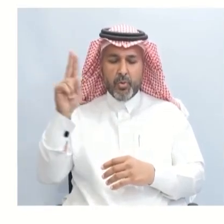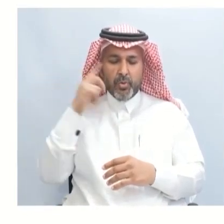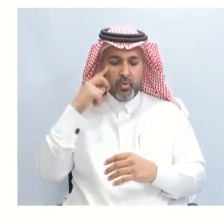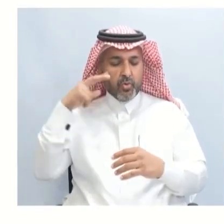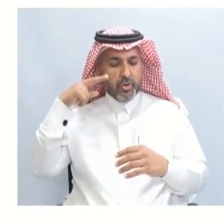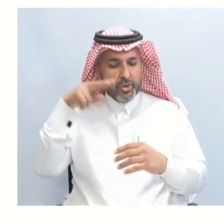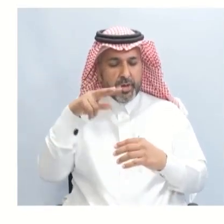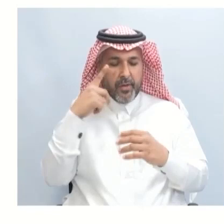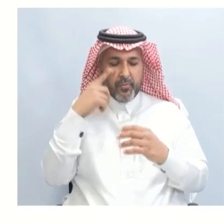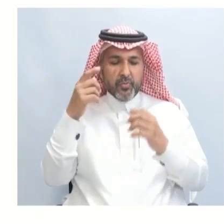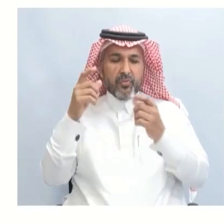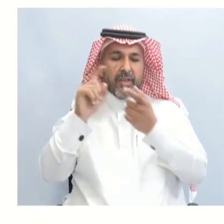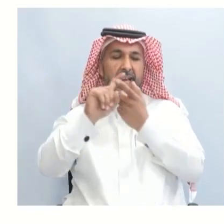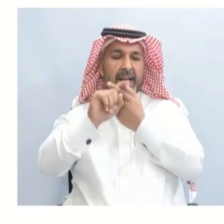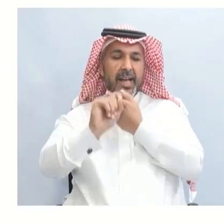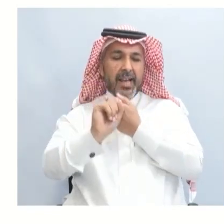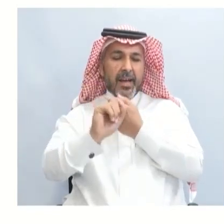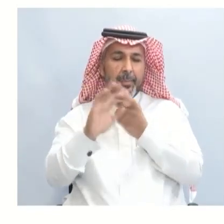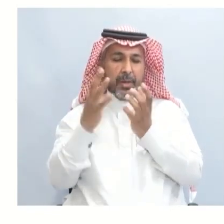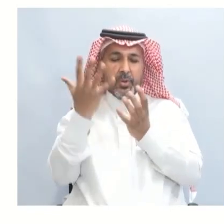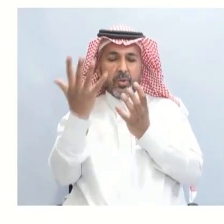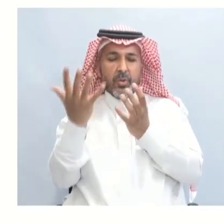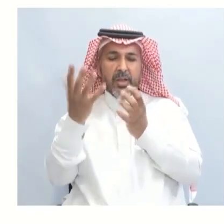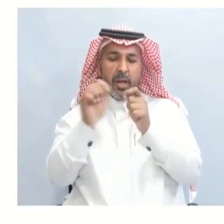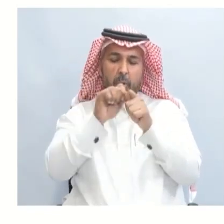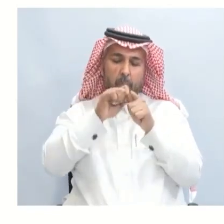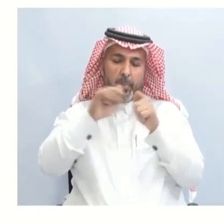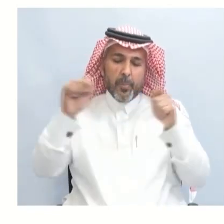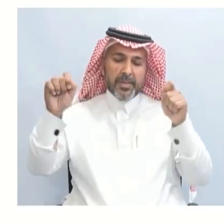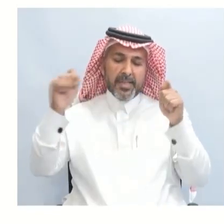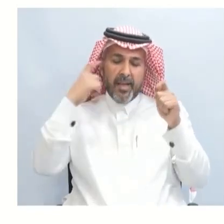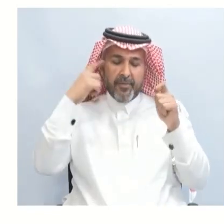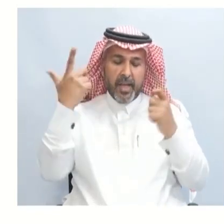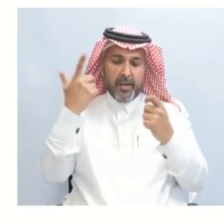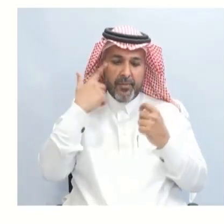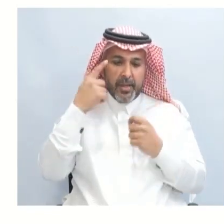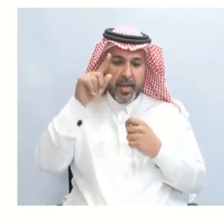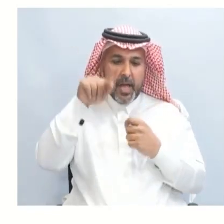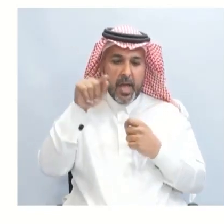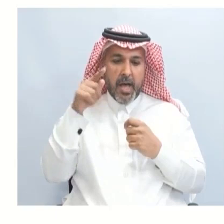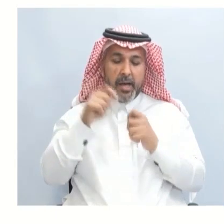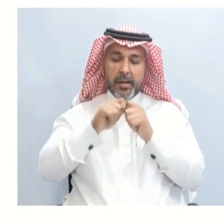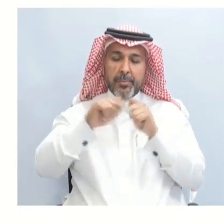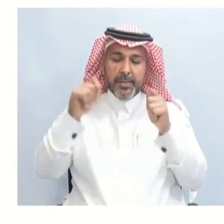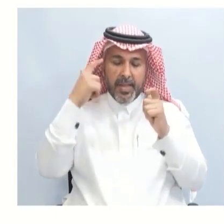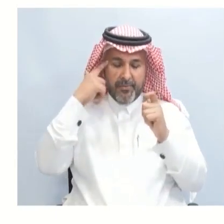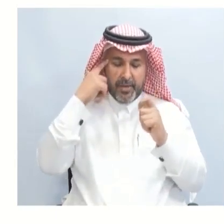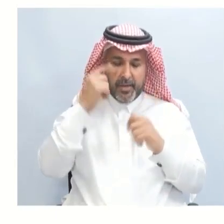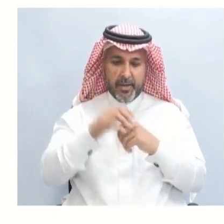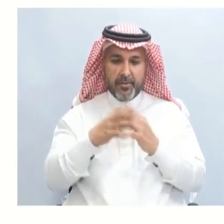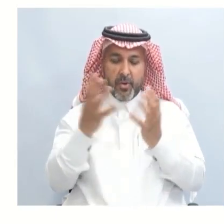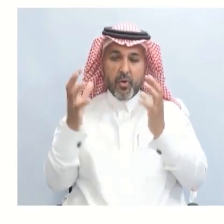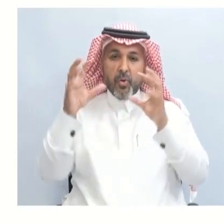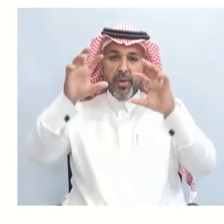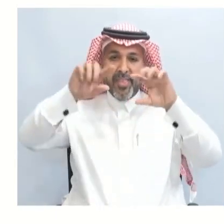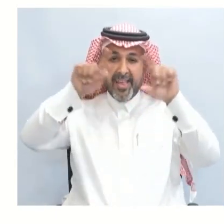بين الكتل والمسافات ويبدو لك في هذه الصوره فعلا ار ترمز للمسافه فيما بين الكرتين ويبدو لي